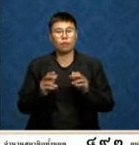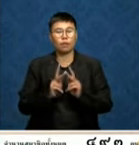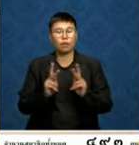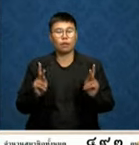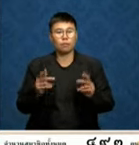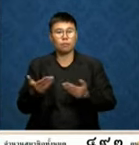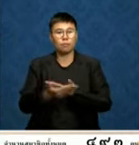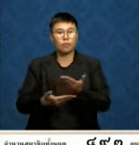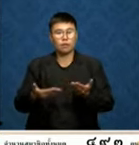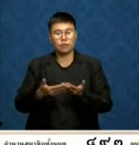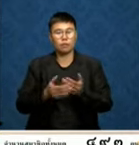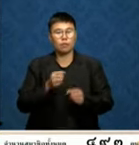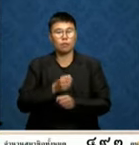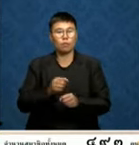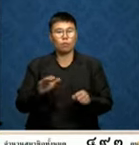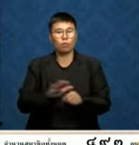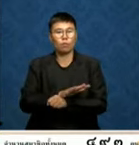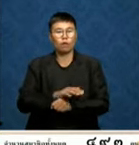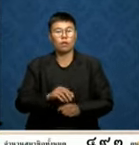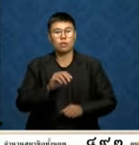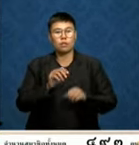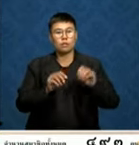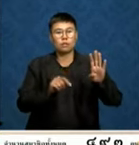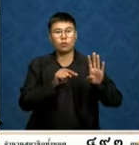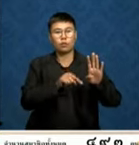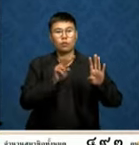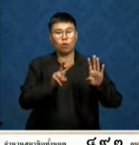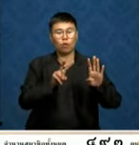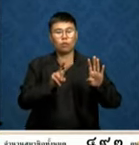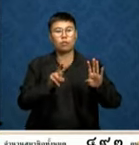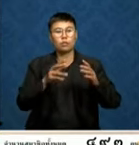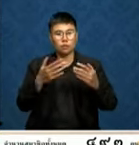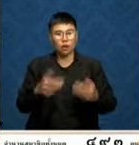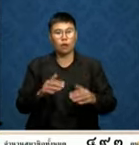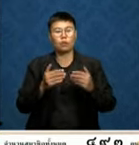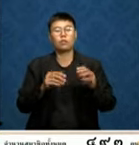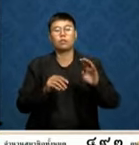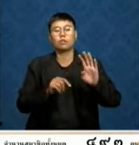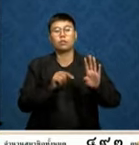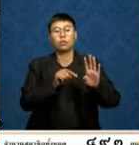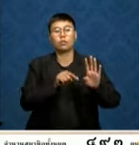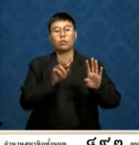ที่พิจารณาเสร็จแล้วใน 4.2 ก่อนนะครับแล้วจะตามด้วย 4.4 นะครับ